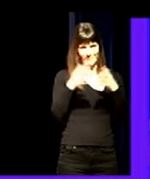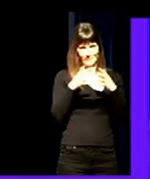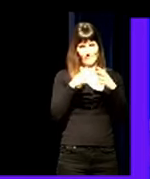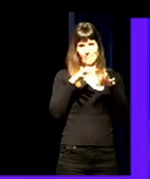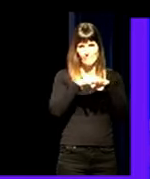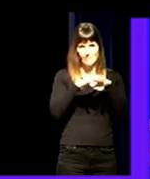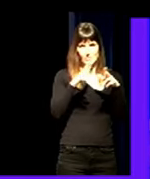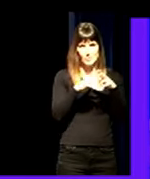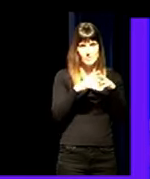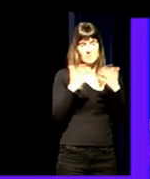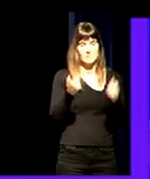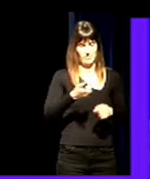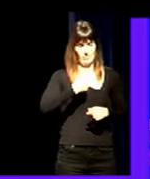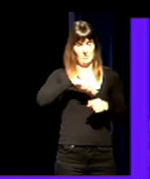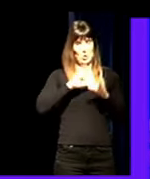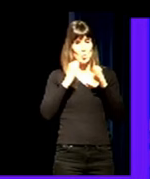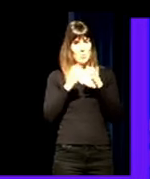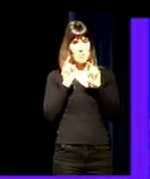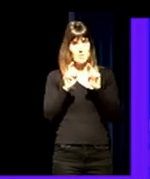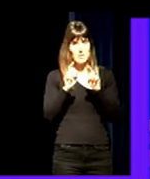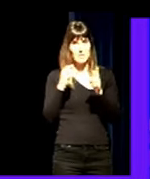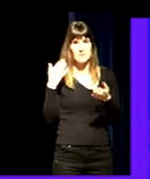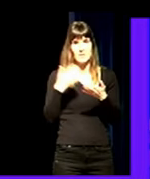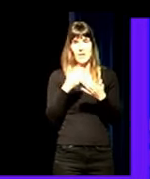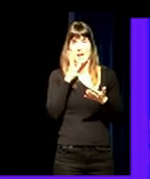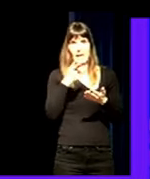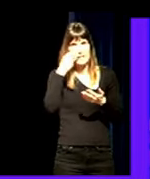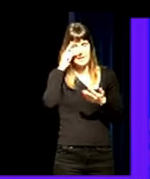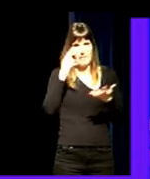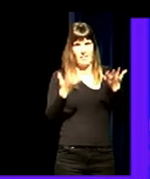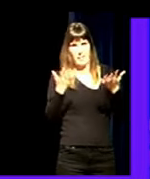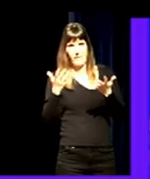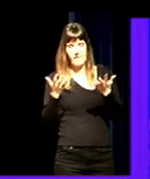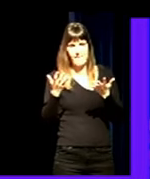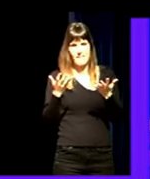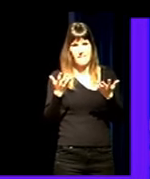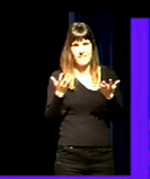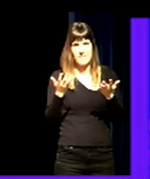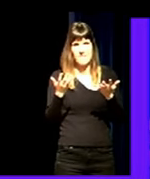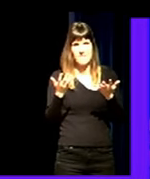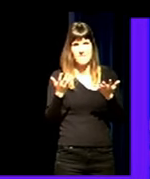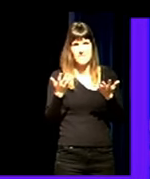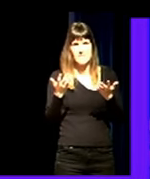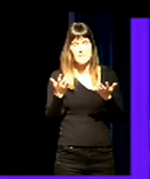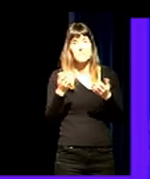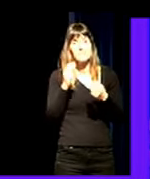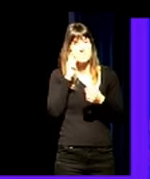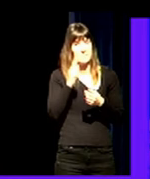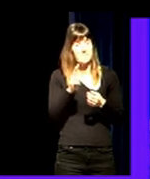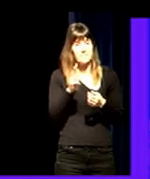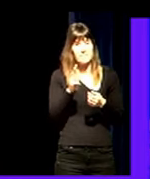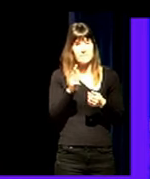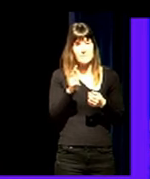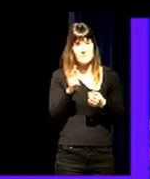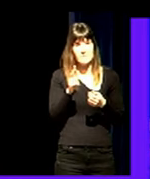ostras, Hangoutsetik gertatu egin dela. Ostras, baina hori izan, eta lehen berri behar bat, eta ez da, lehenko